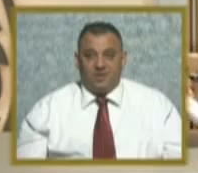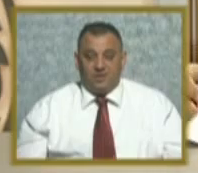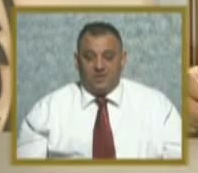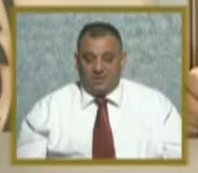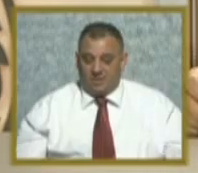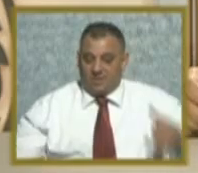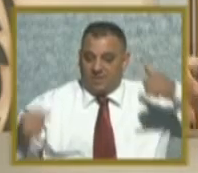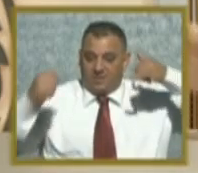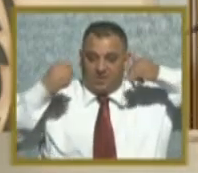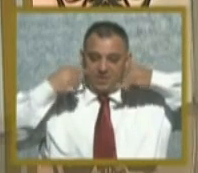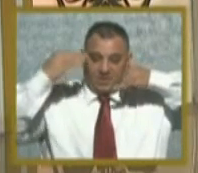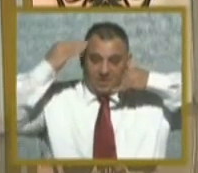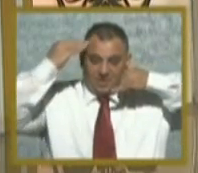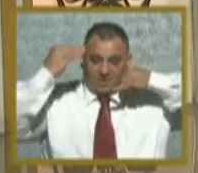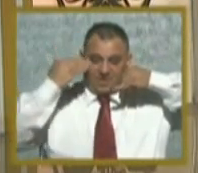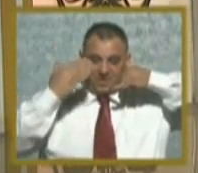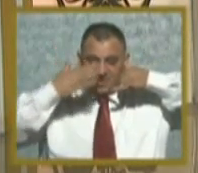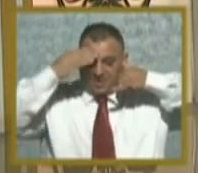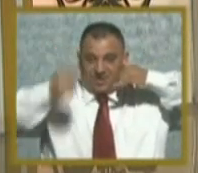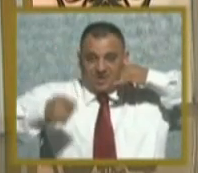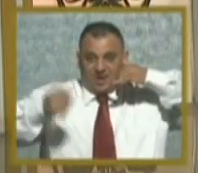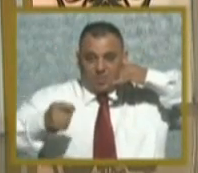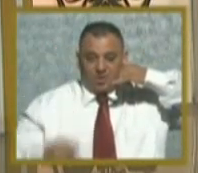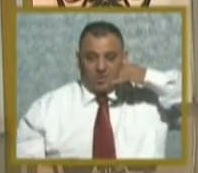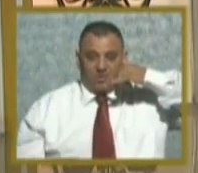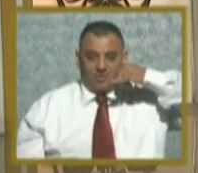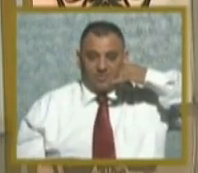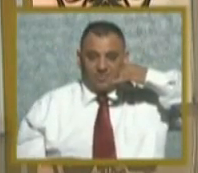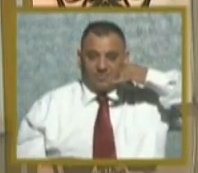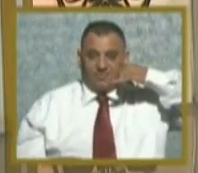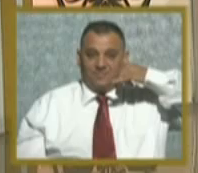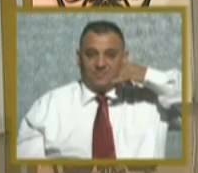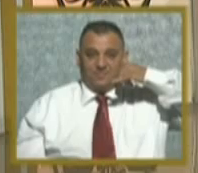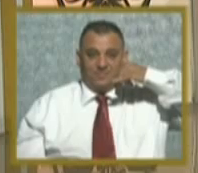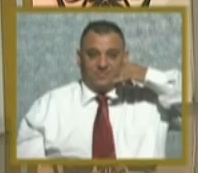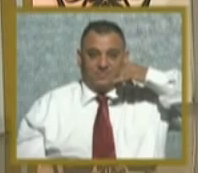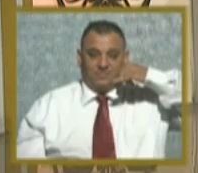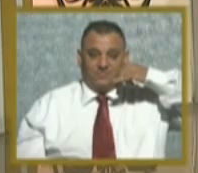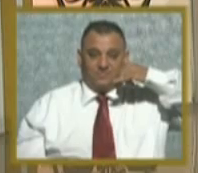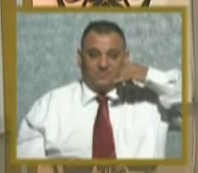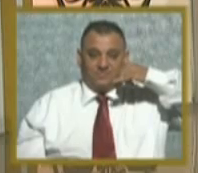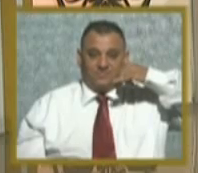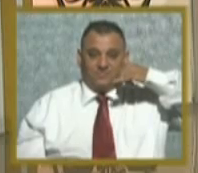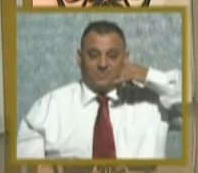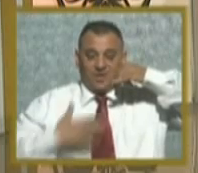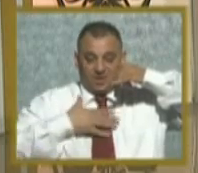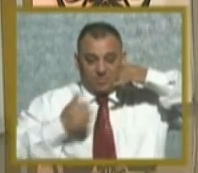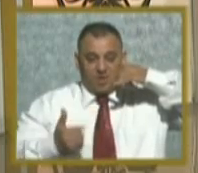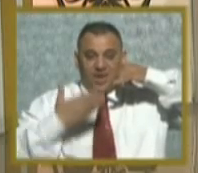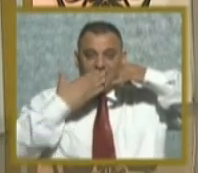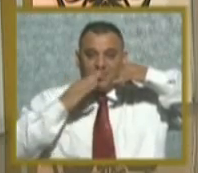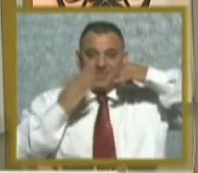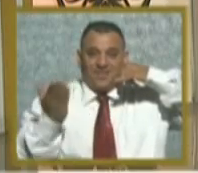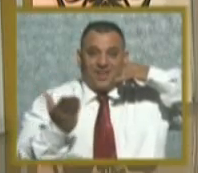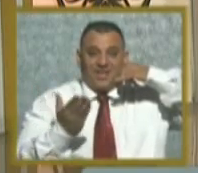طيب تفضل يا فاطمة. شيخ السلام عليكم ورحمة الله وبركاته. عليكم السلام ورحمة الله وبركاته. كيف حالك؟ طيب حالك،